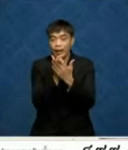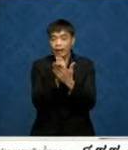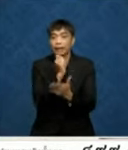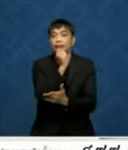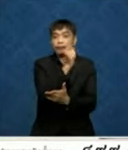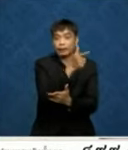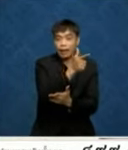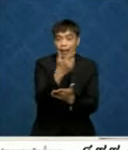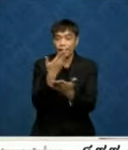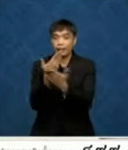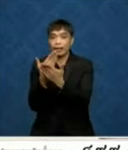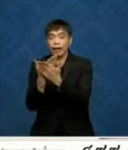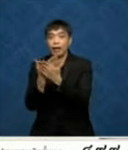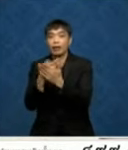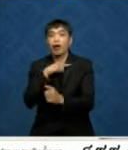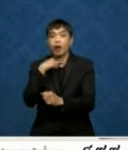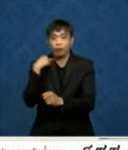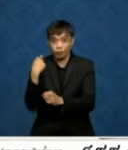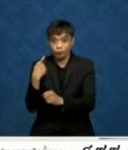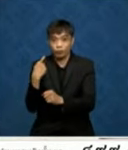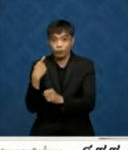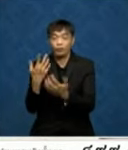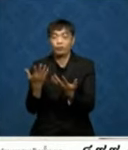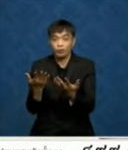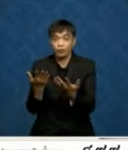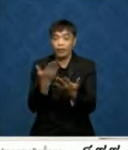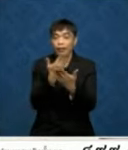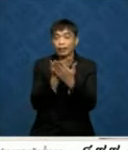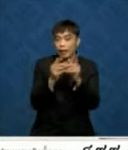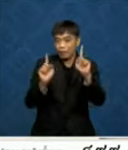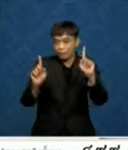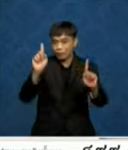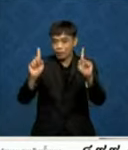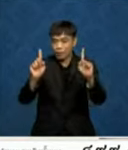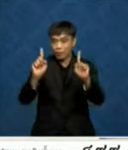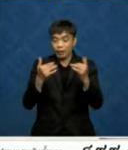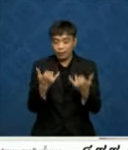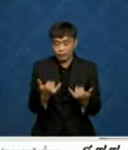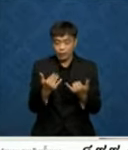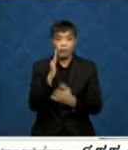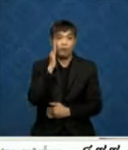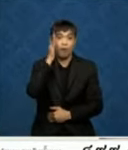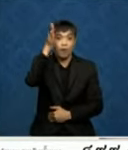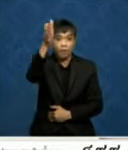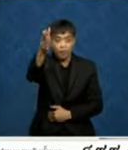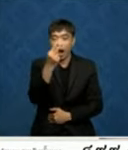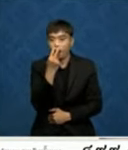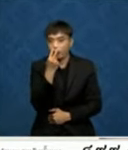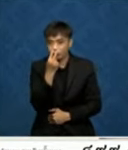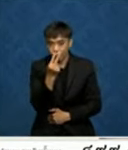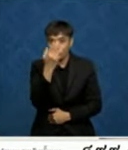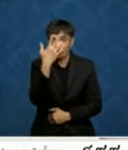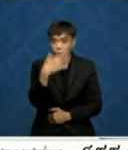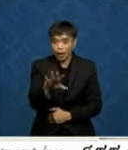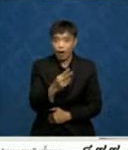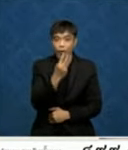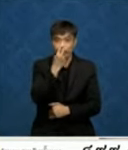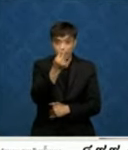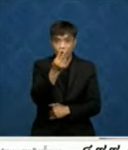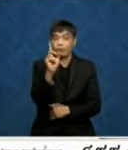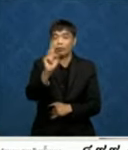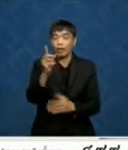ขาดดุลงบประมาณในขณะนี้และในอนาคตอันใกล้นี้ถ้าดูแบบคร่าวๆเราจะเห็นว่าง